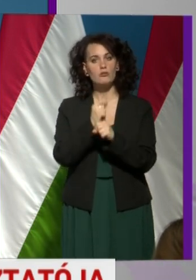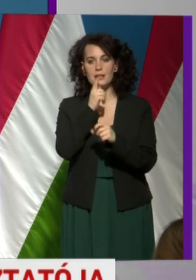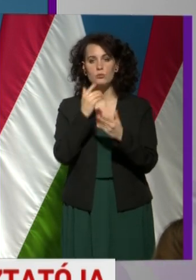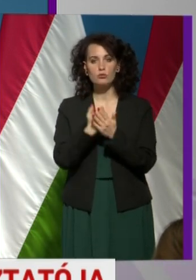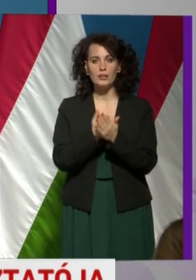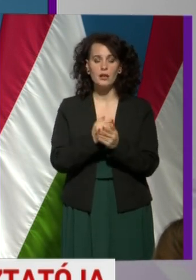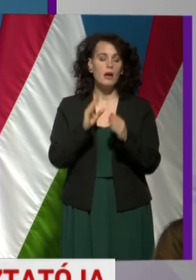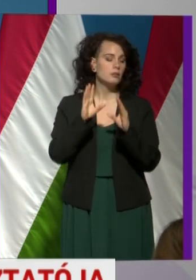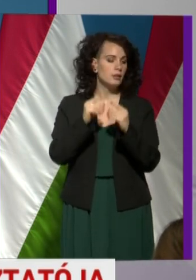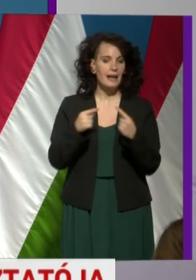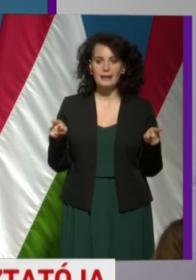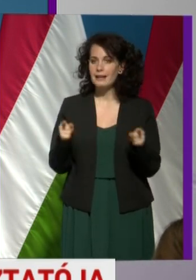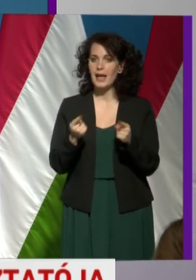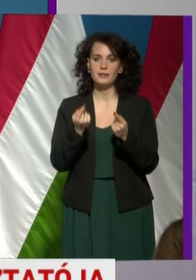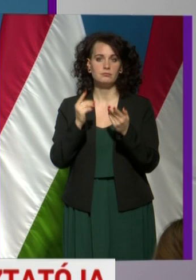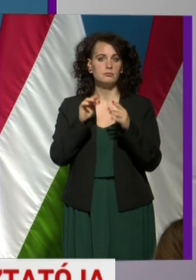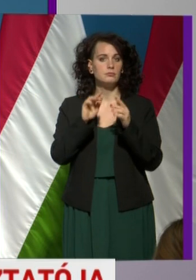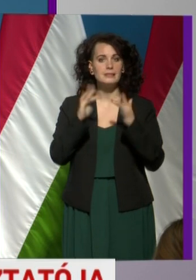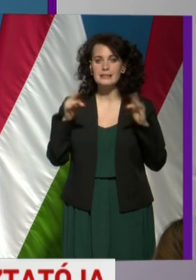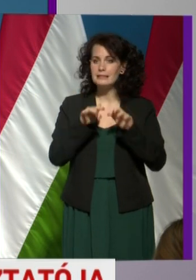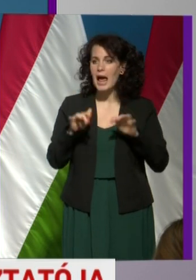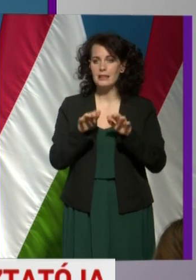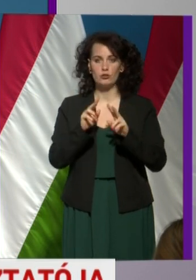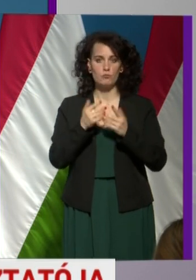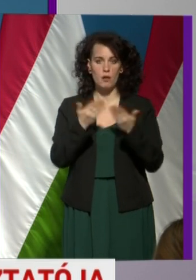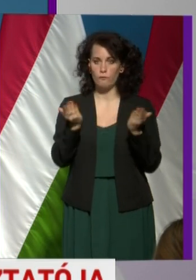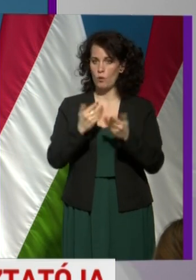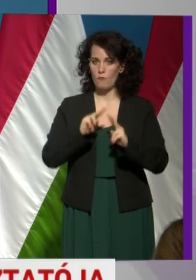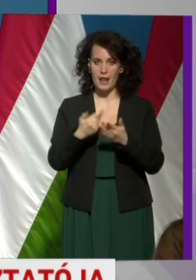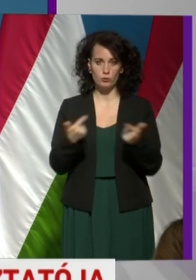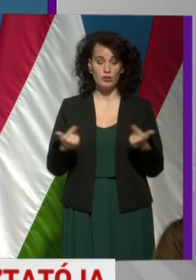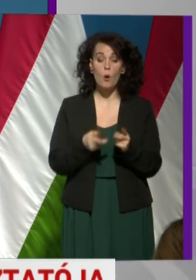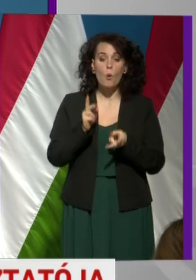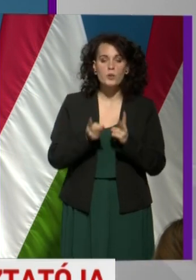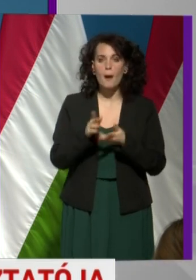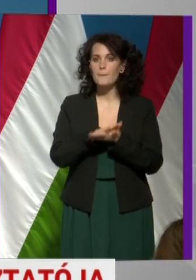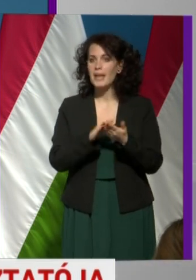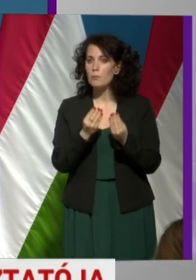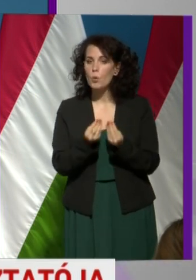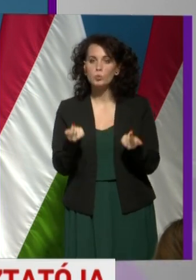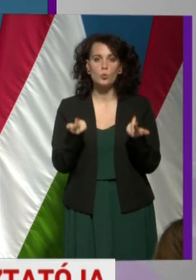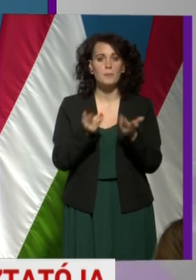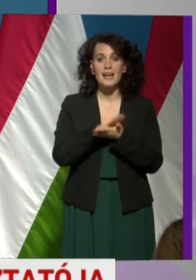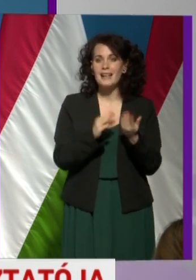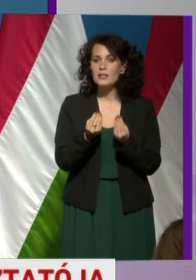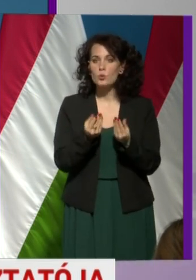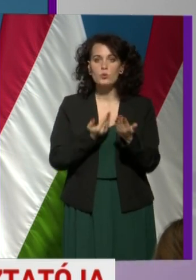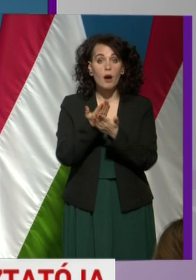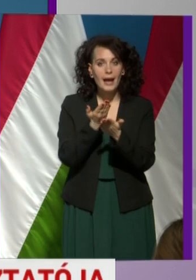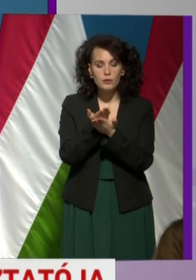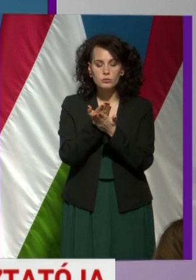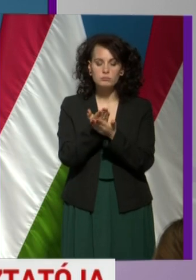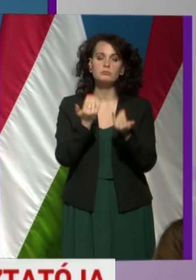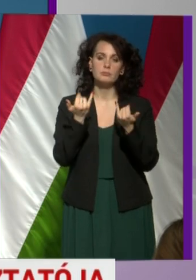rengeteg digitális platform áll rendelkezésre. Az, hogy hogyan és milyen módon érdemes, milyen eszközöket ajánlunk, erre még a mai nap